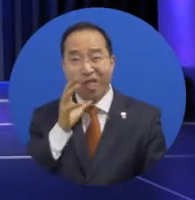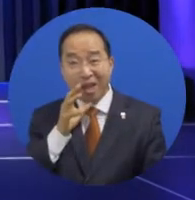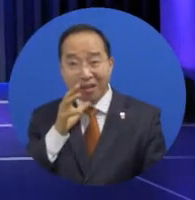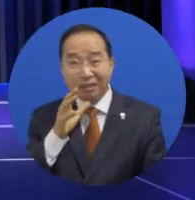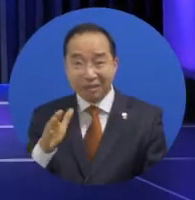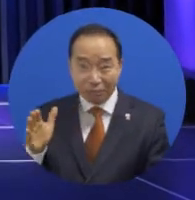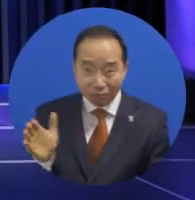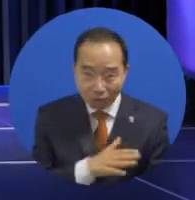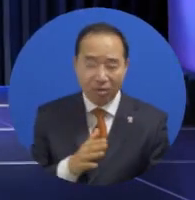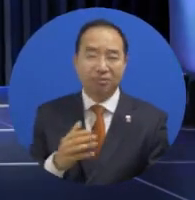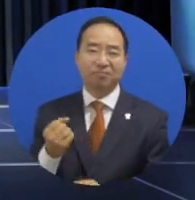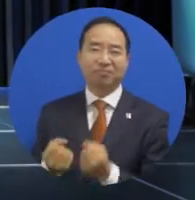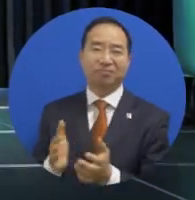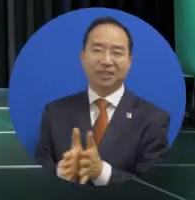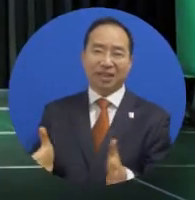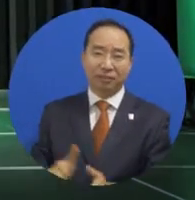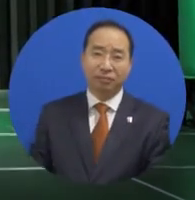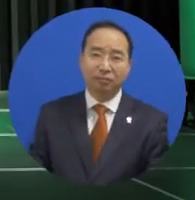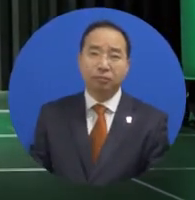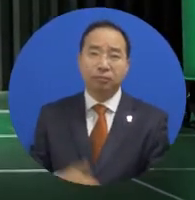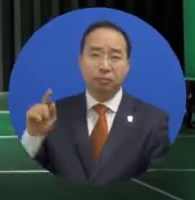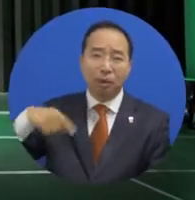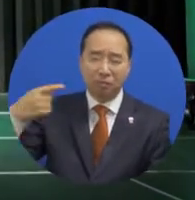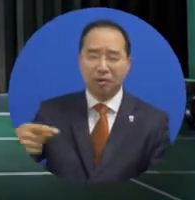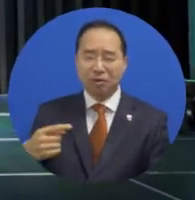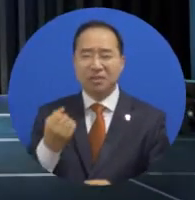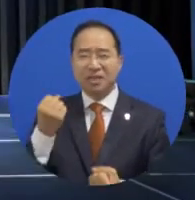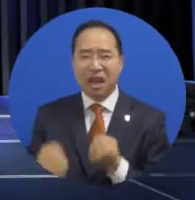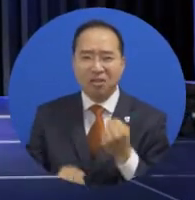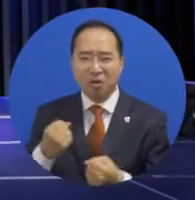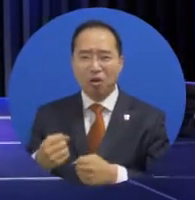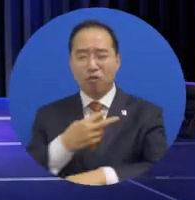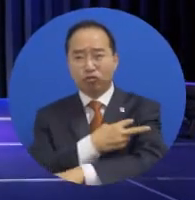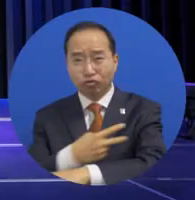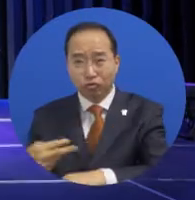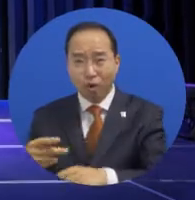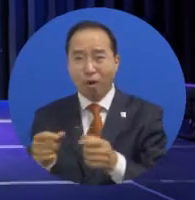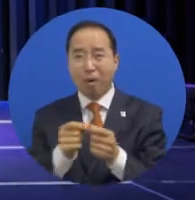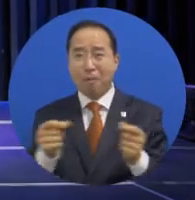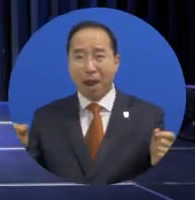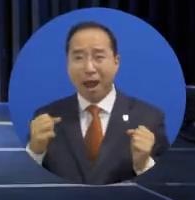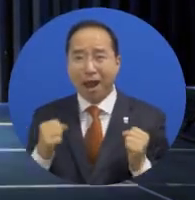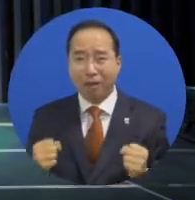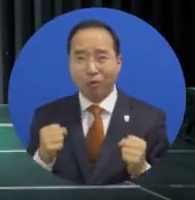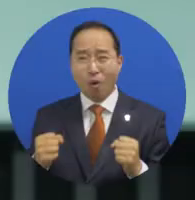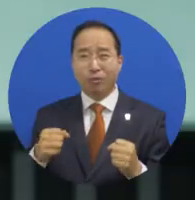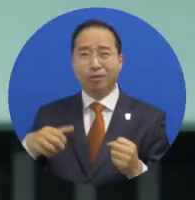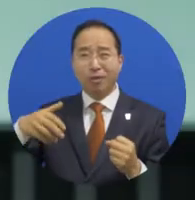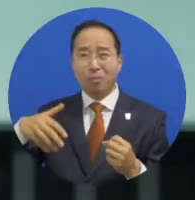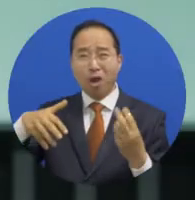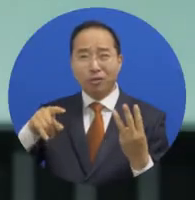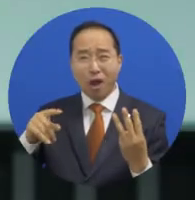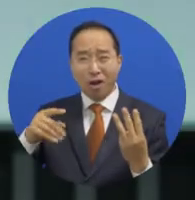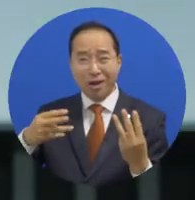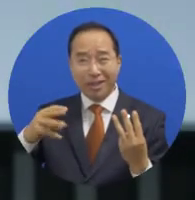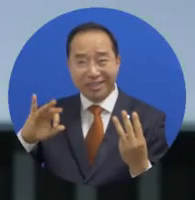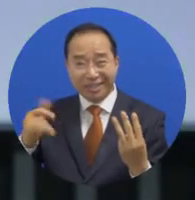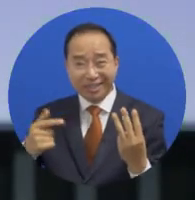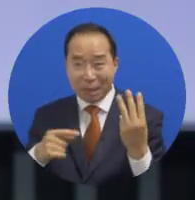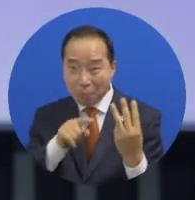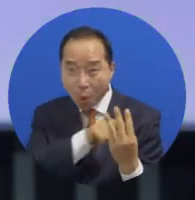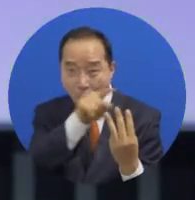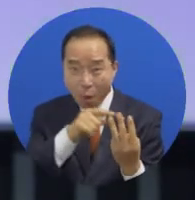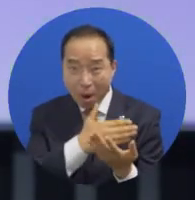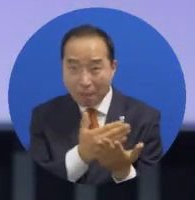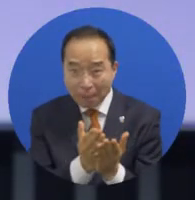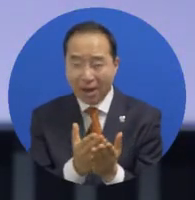친구의 자전거부터 수영, 마라톤, 철인 3종 경기까지 완주했다고 하는데요. 마흔, 여자가 체력을